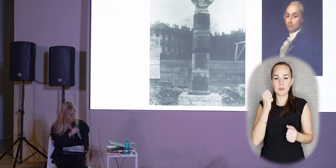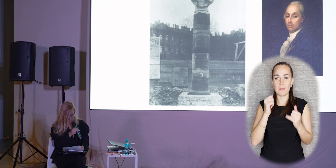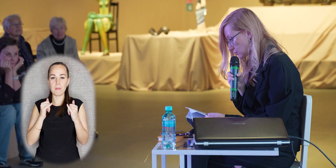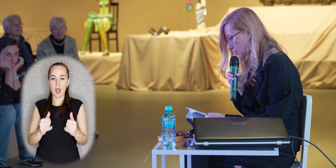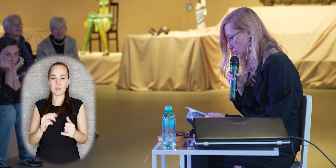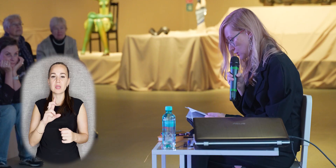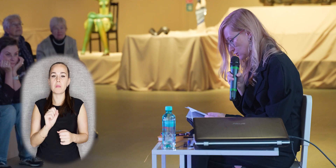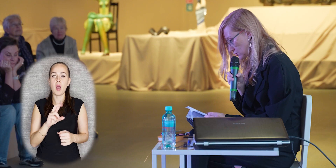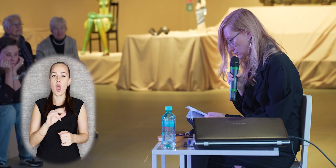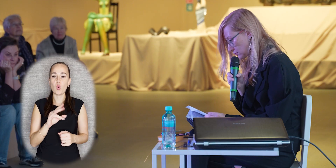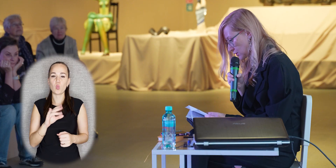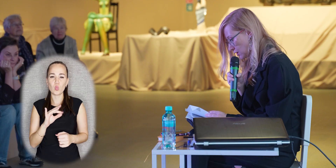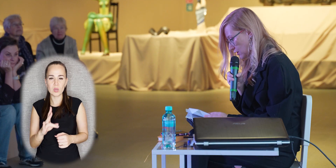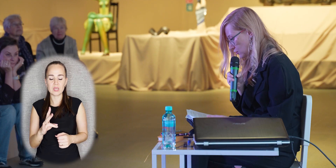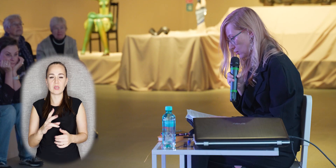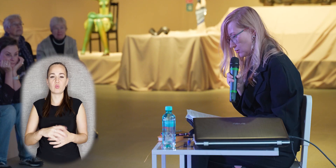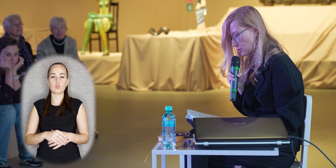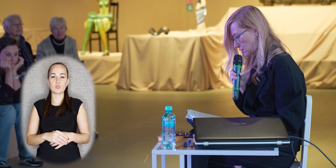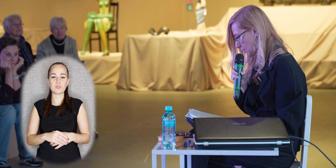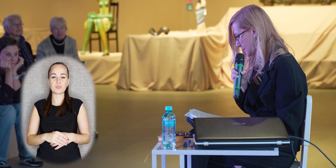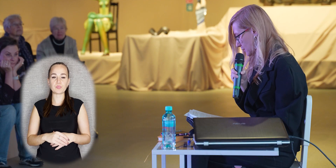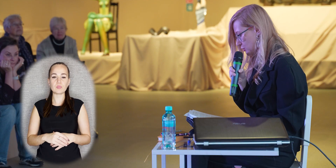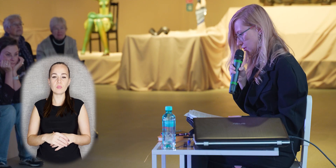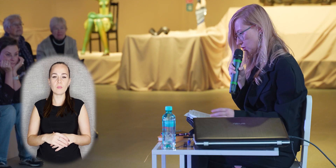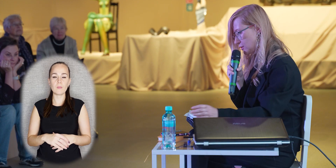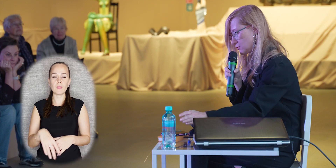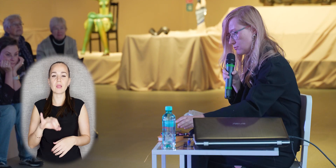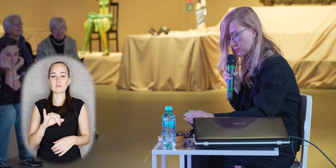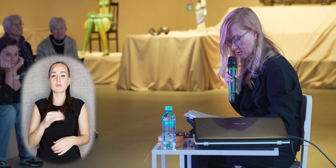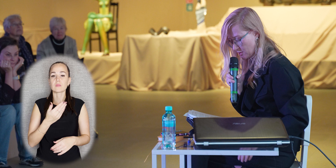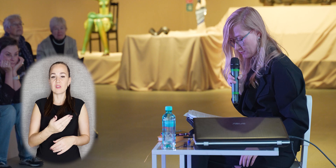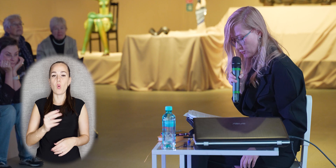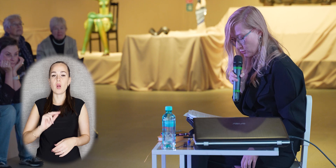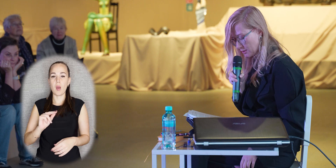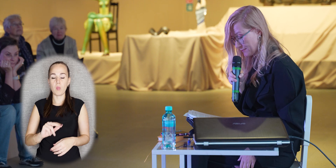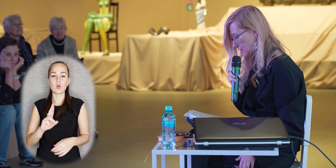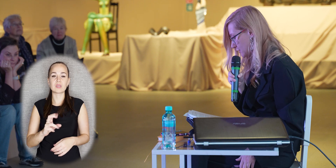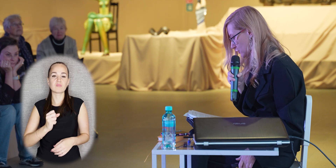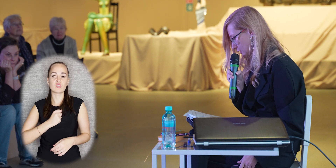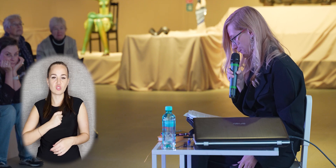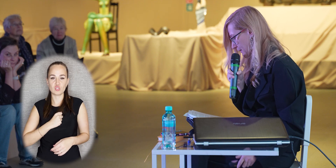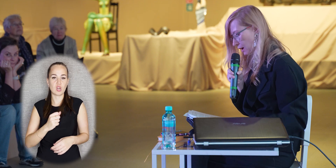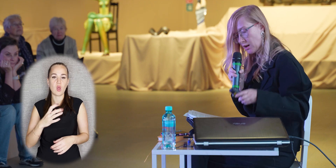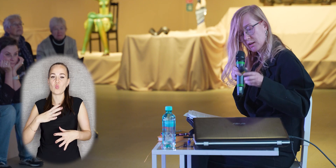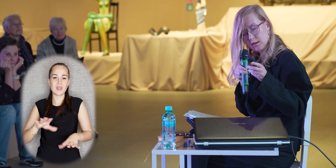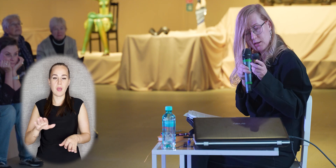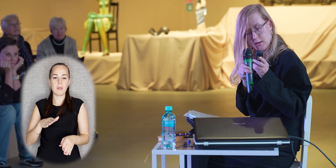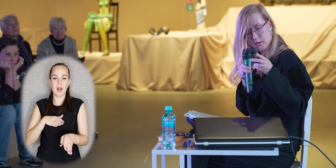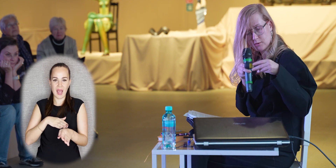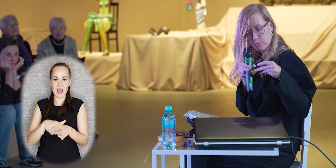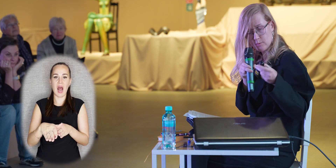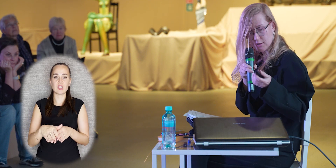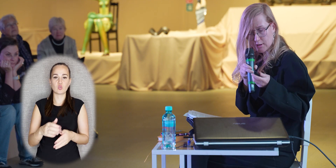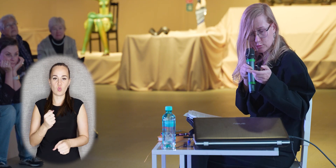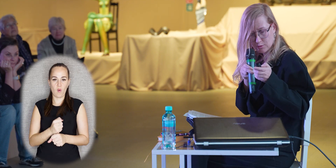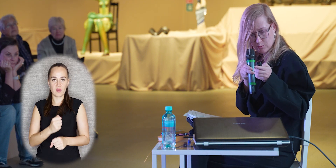Бакунину, Шмидту, но эти работы, к сожалению, не были в итоге реализованы. И